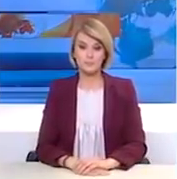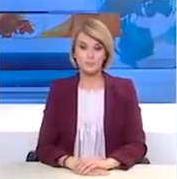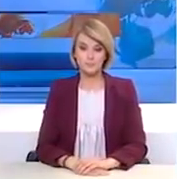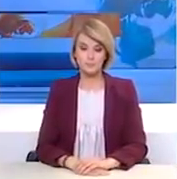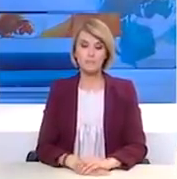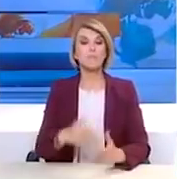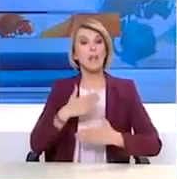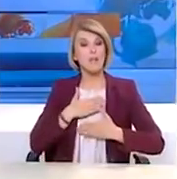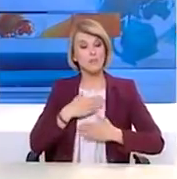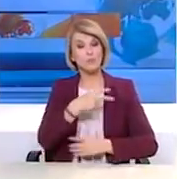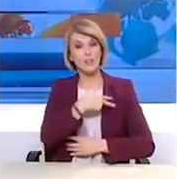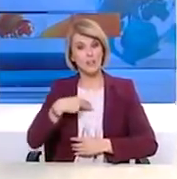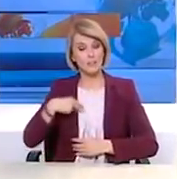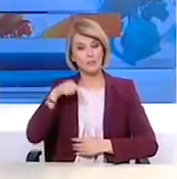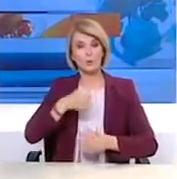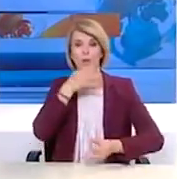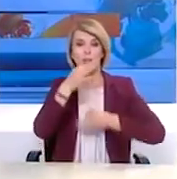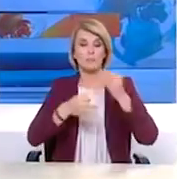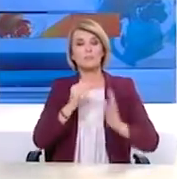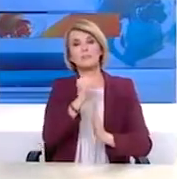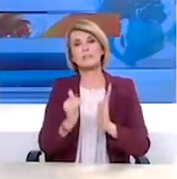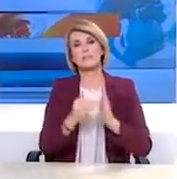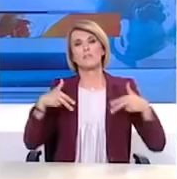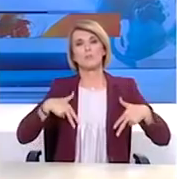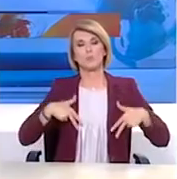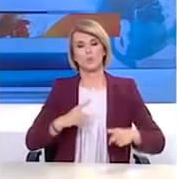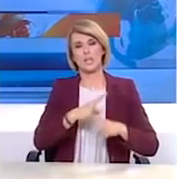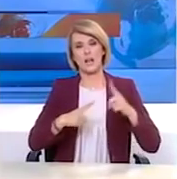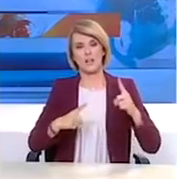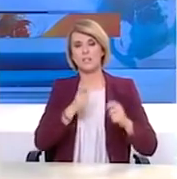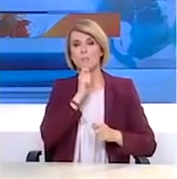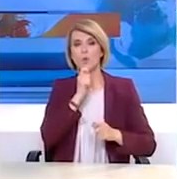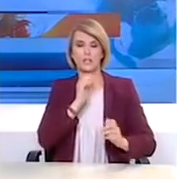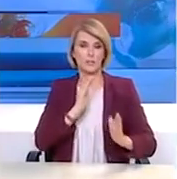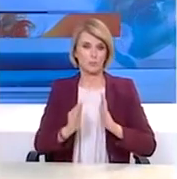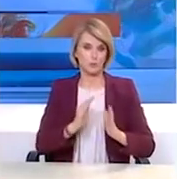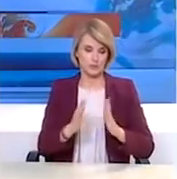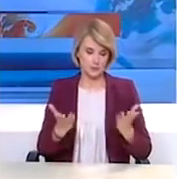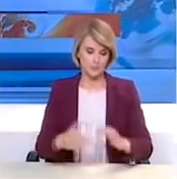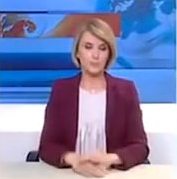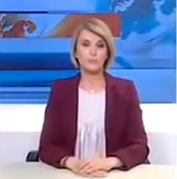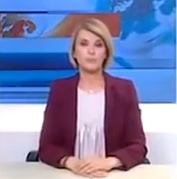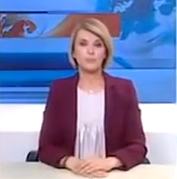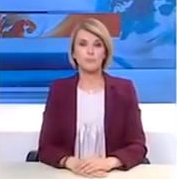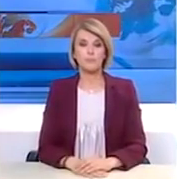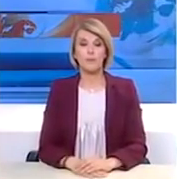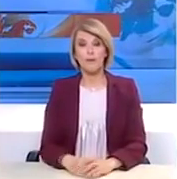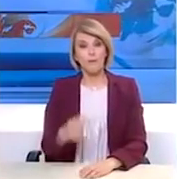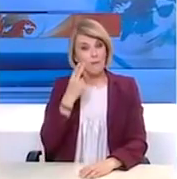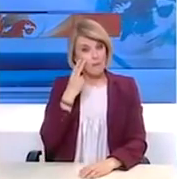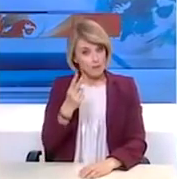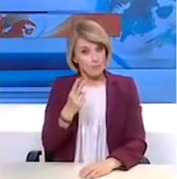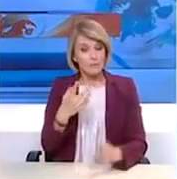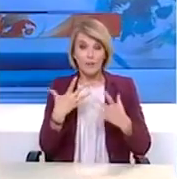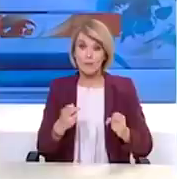Ευχαριστούμε, κύριε καθηγητά. Το λόγο έχει ο κύριος Καραδαλιάς. Καλησπέρα. Την πολιτική προστασία, όπως βλέπετε, η αποτελεσματική αντιμετώπιση